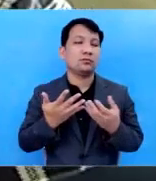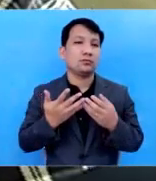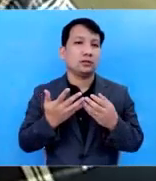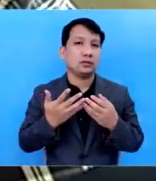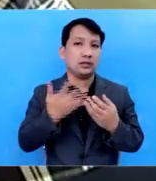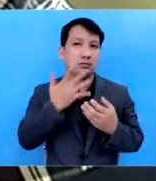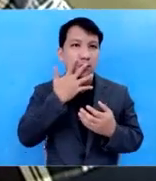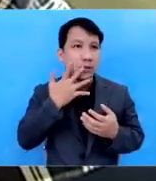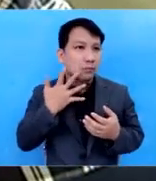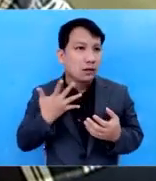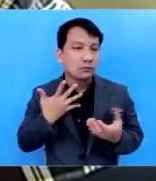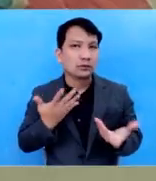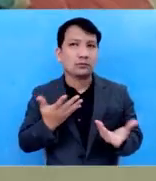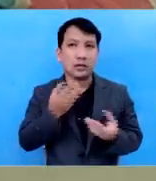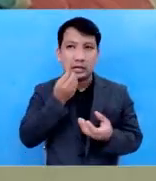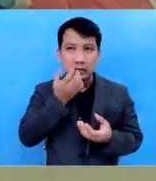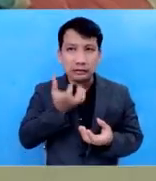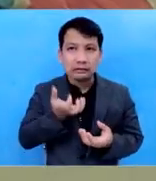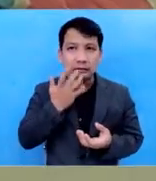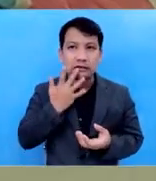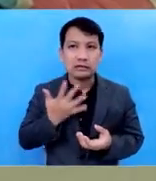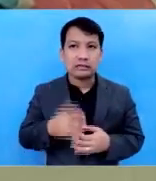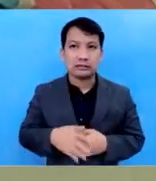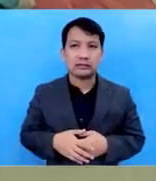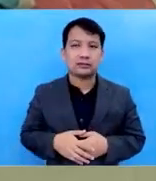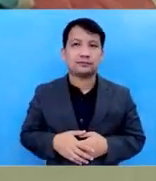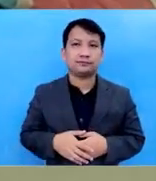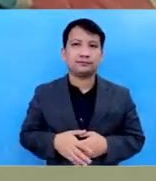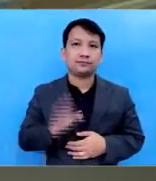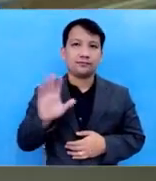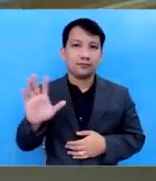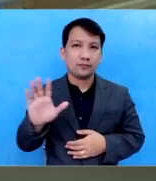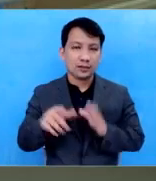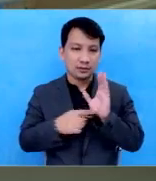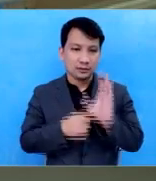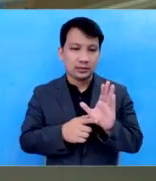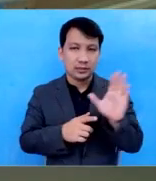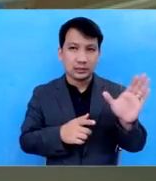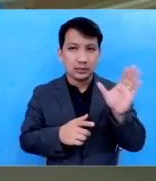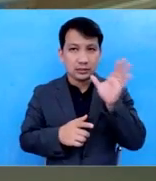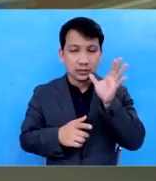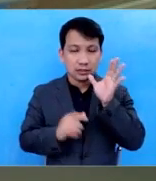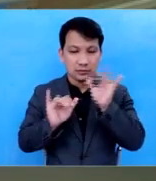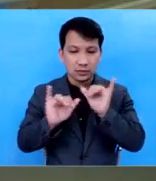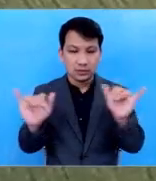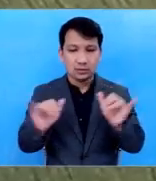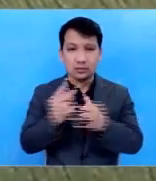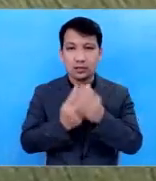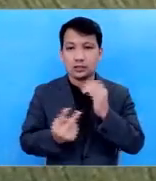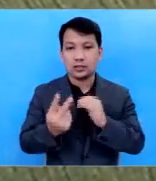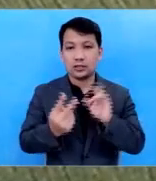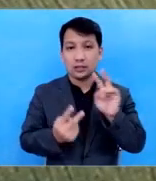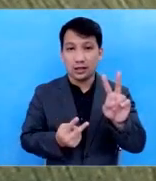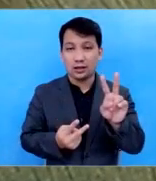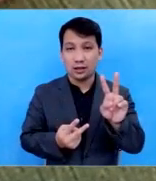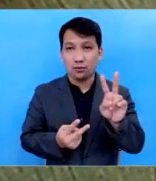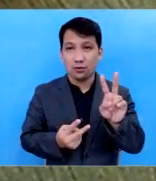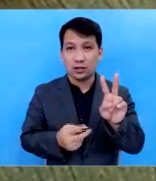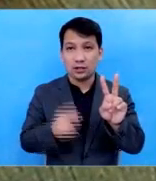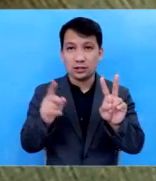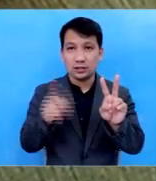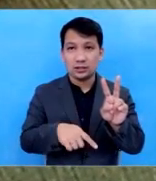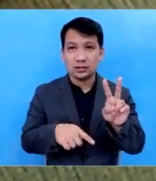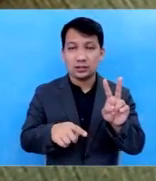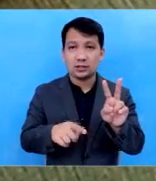malalapot na dugo na yung lumabas eh. Ang mga anak ni Nanay GL at Melinda, dalawa lang sa mahigit 550 residente